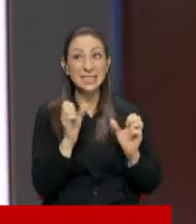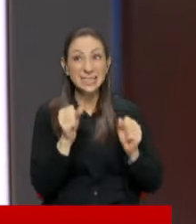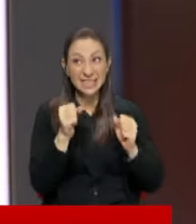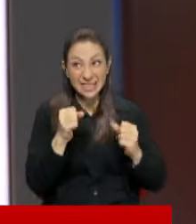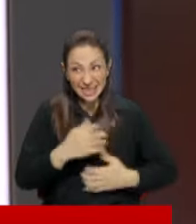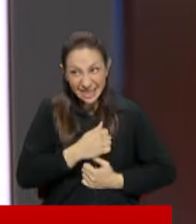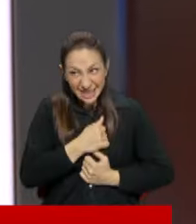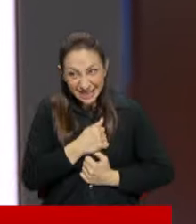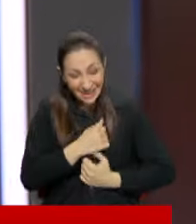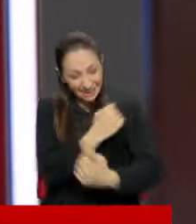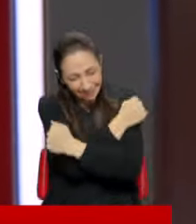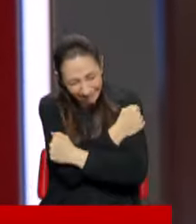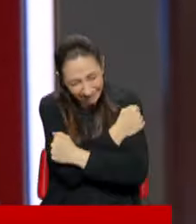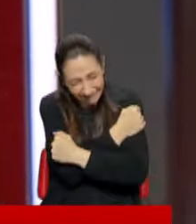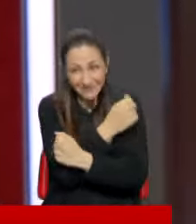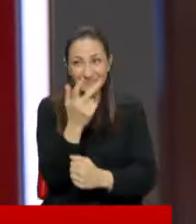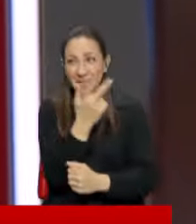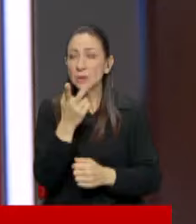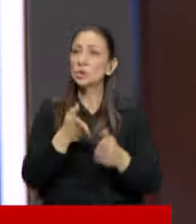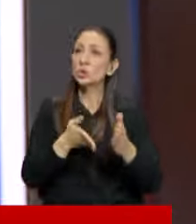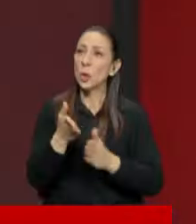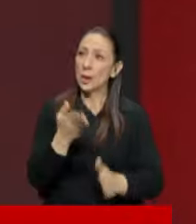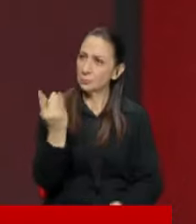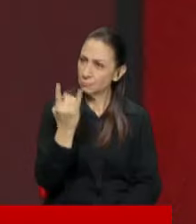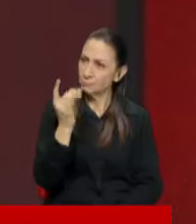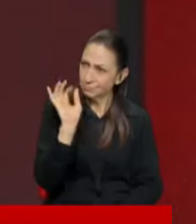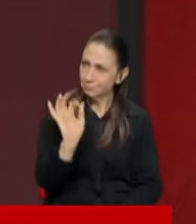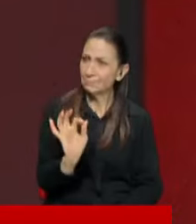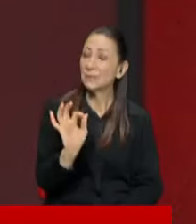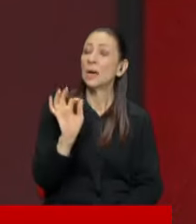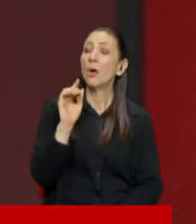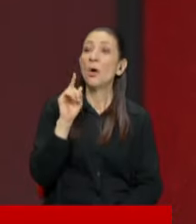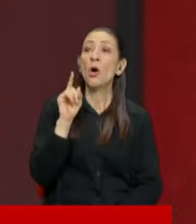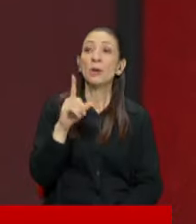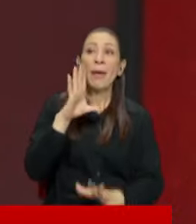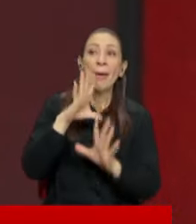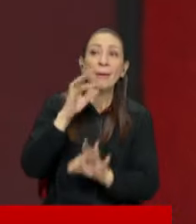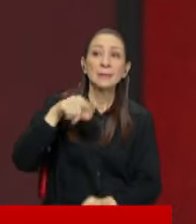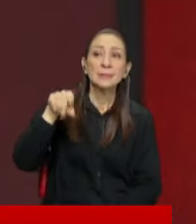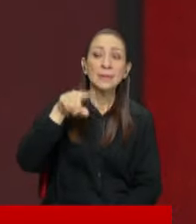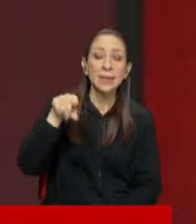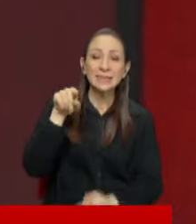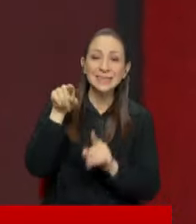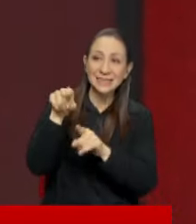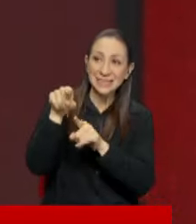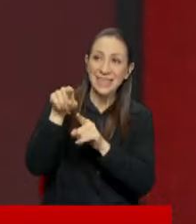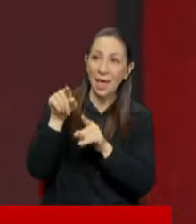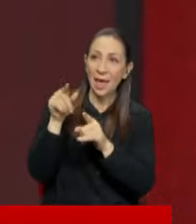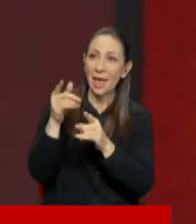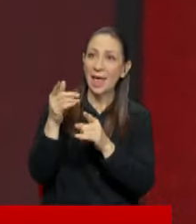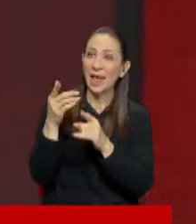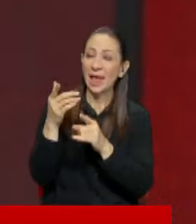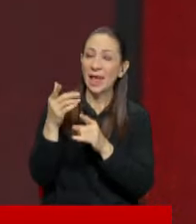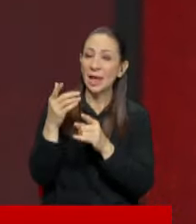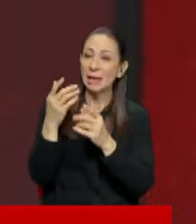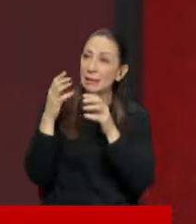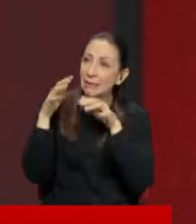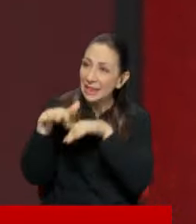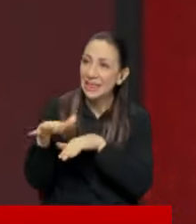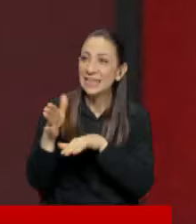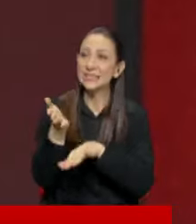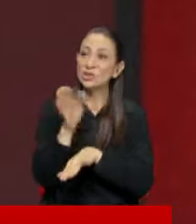sıkıya sarılmış yani. Kolay. Peki sokağa çıkıyorsunuz efendim. Evet. Hani orada insanların size yönelik olarak